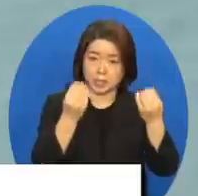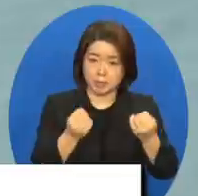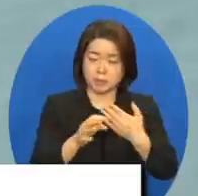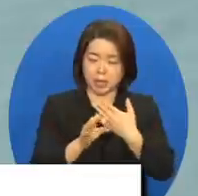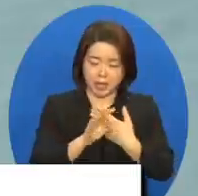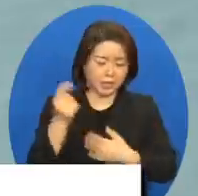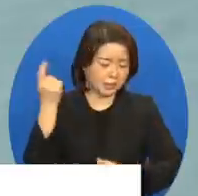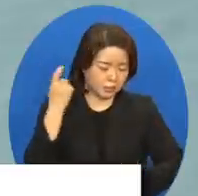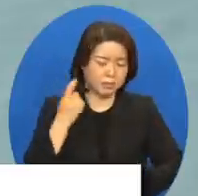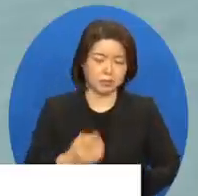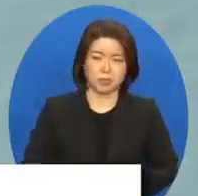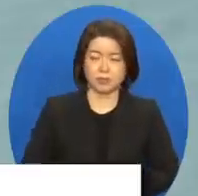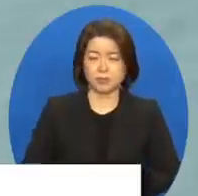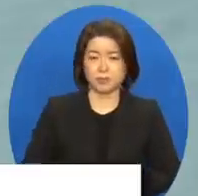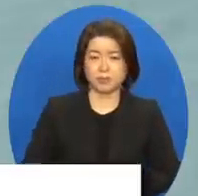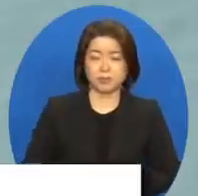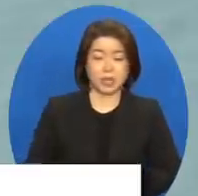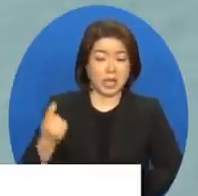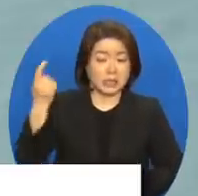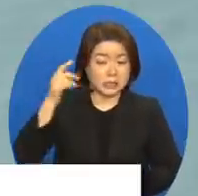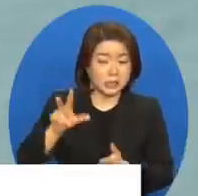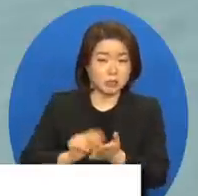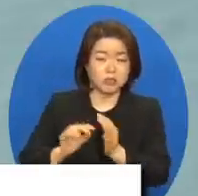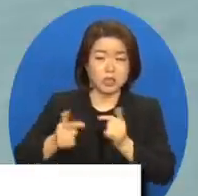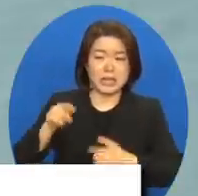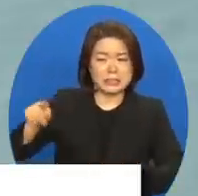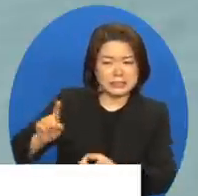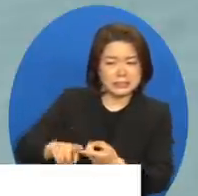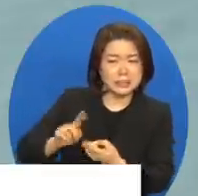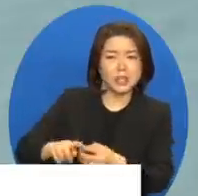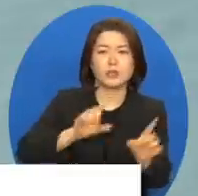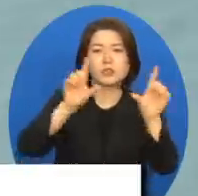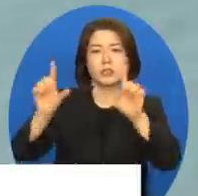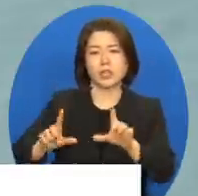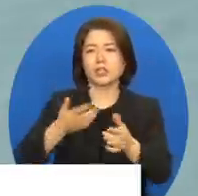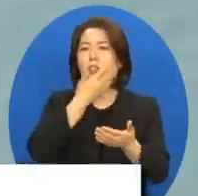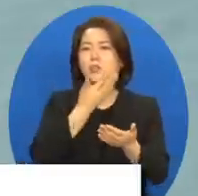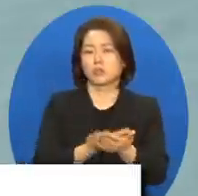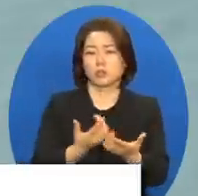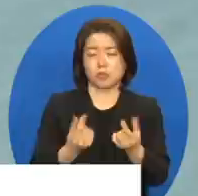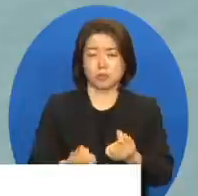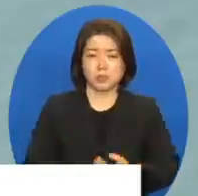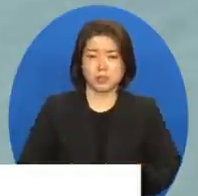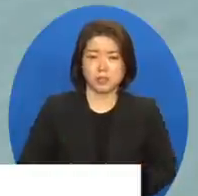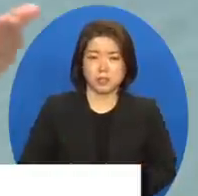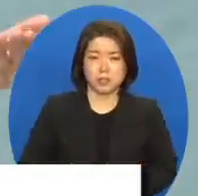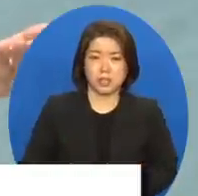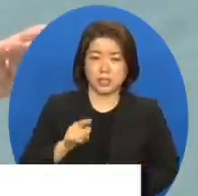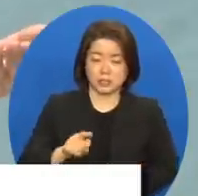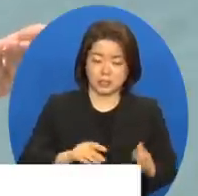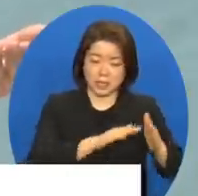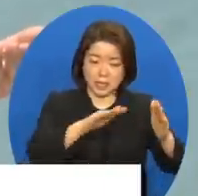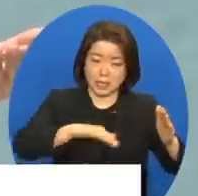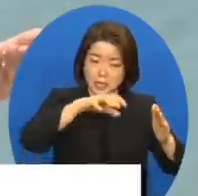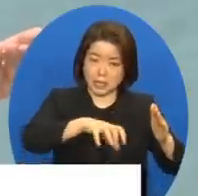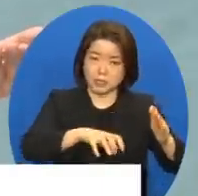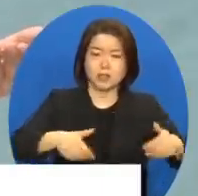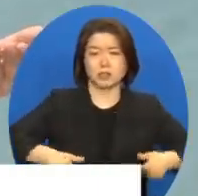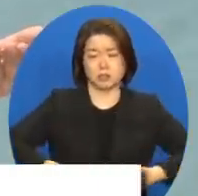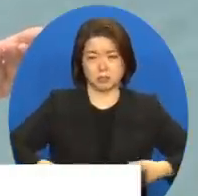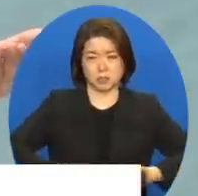그러나 들은 게 문제가 아니고 그대로 살아야 하는 거죠. 그게 가정에서 필요한 겁니다.